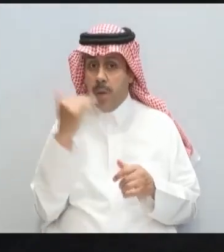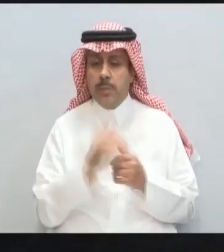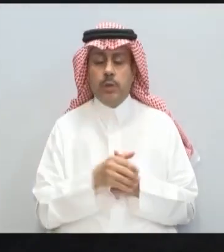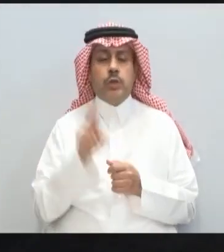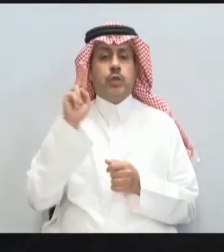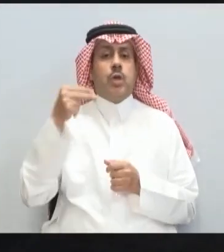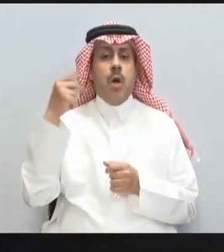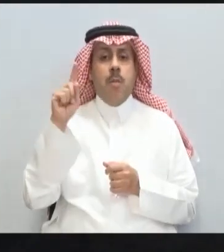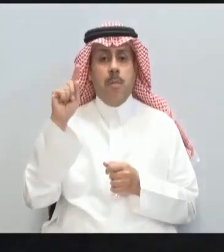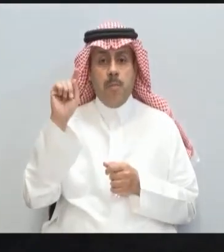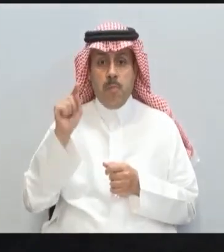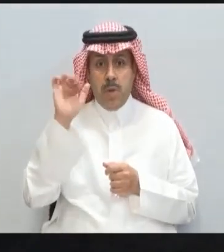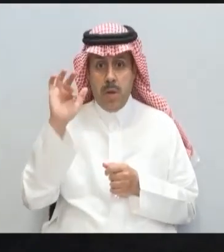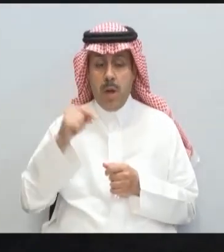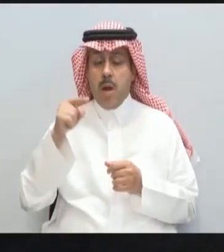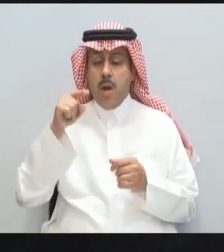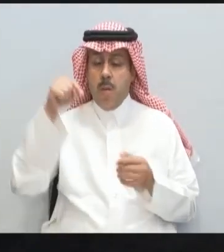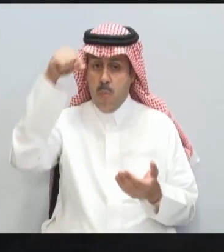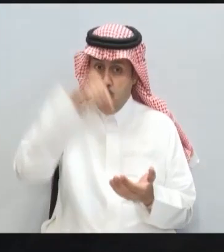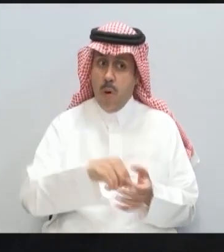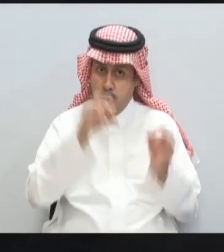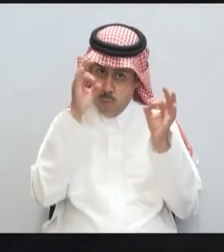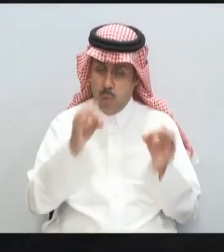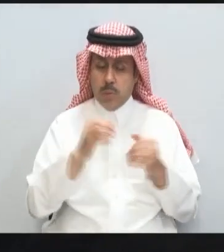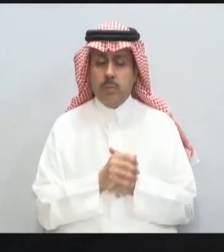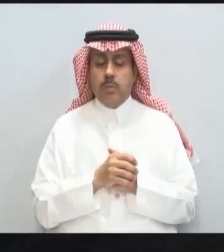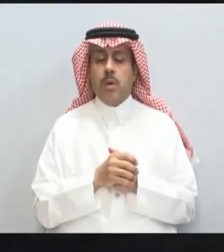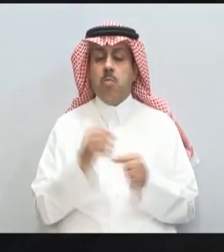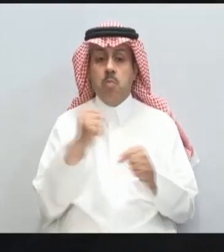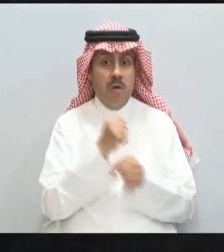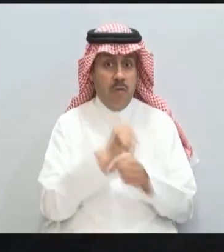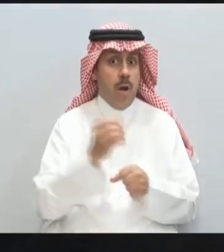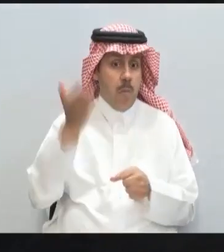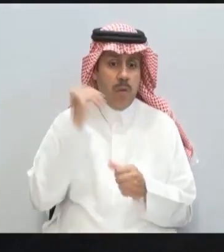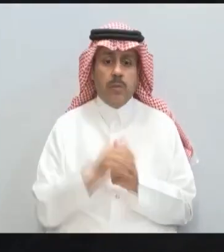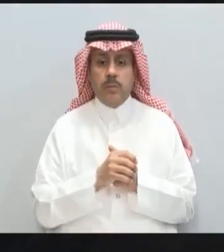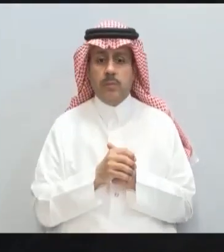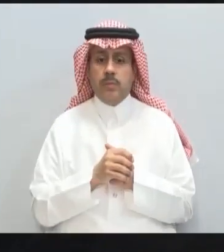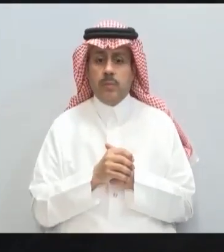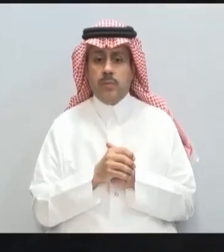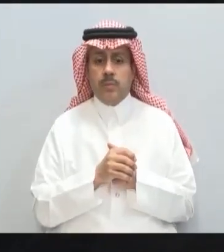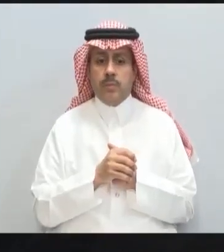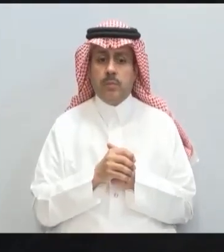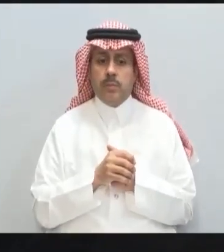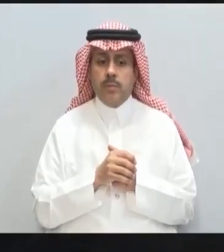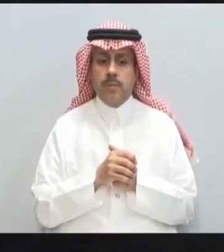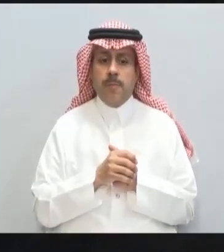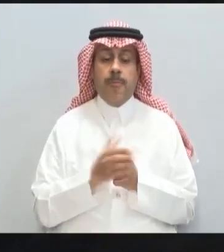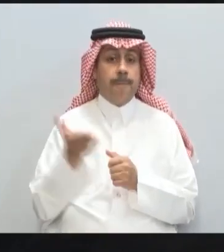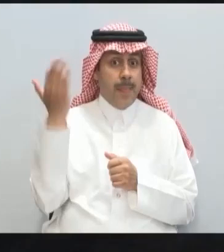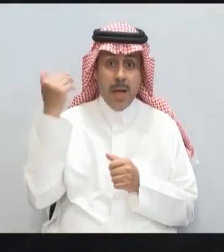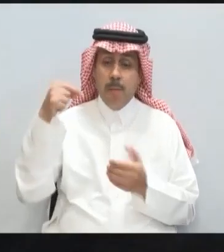محقق وقوعه فيعبر بهذا بالفعل الماضي مع ان هذا الامر لم يقع في الماضي